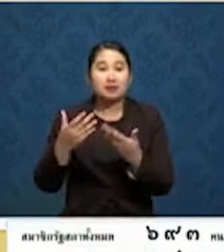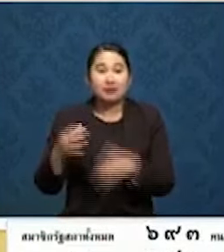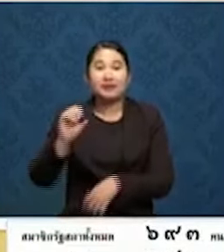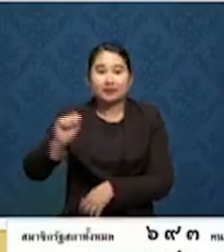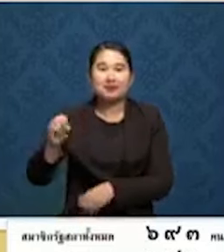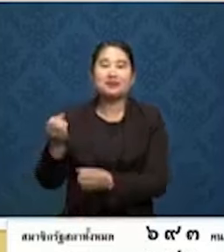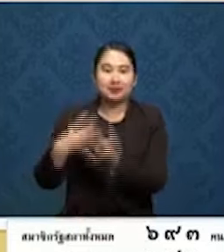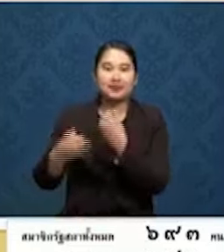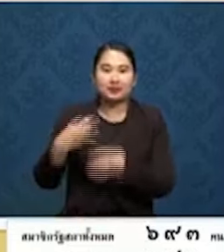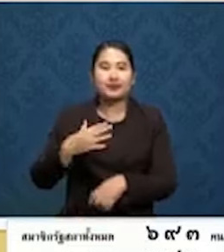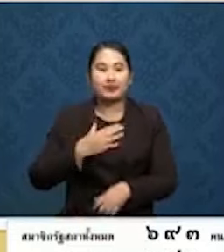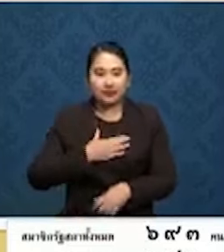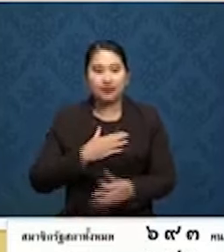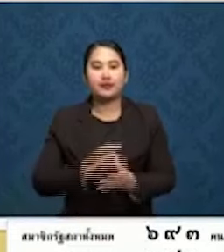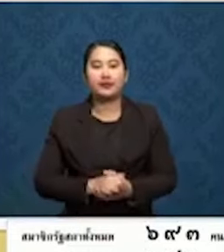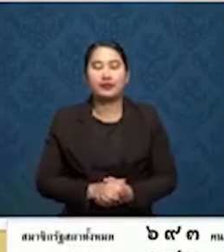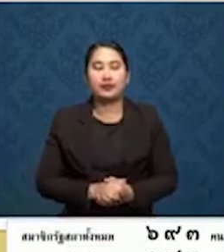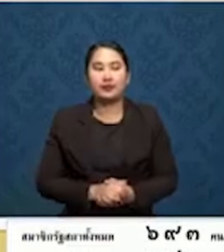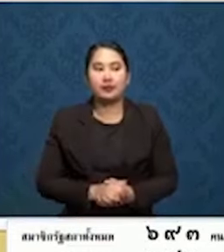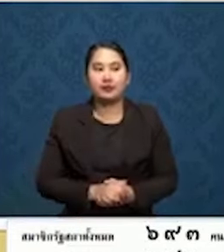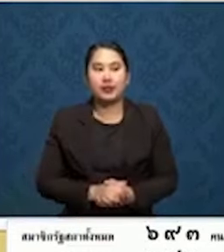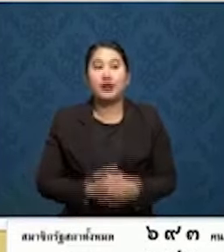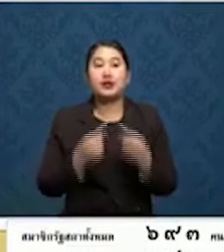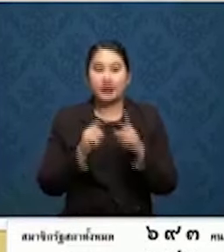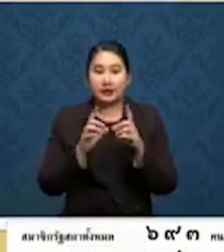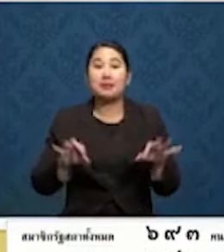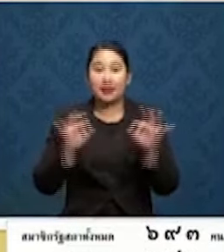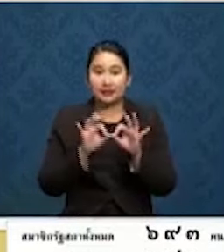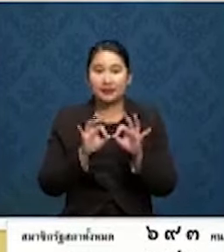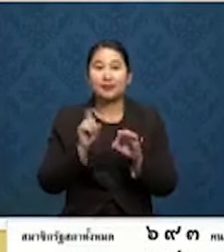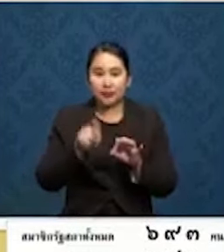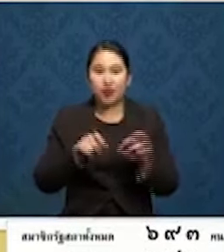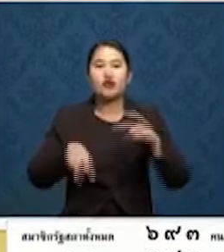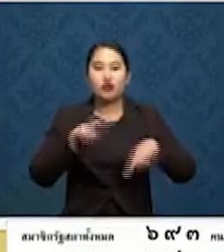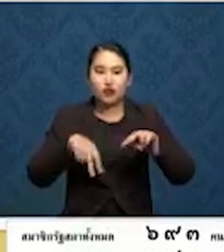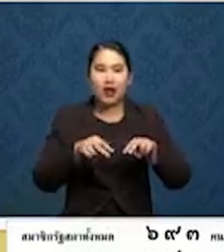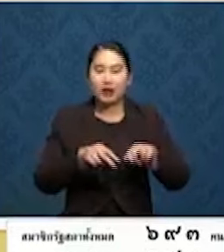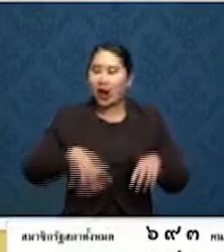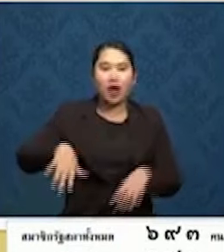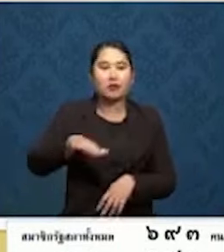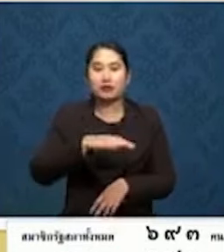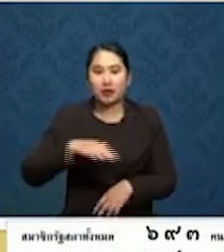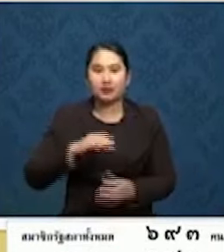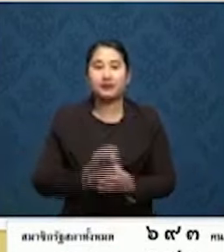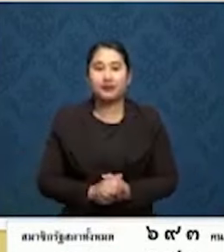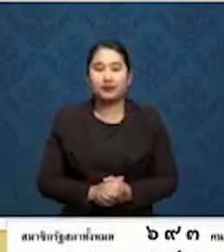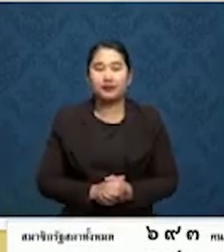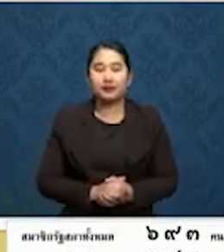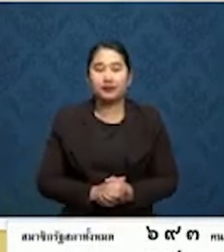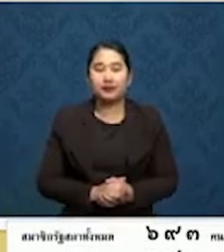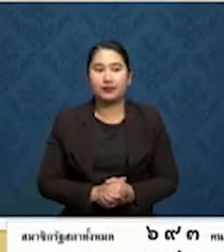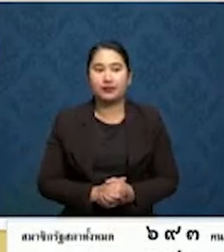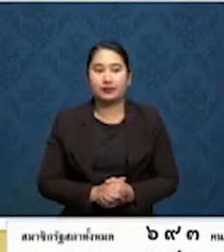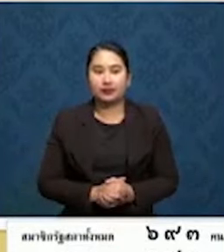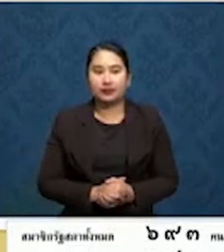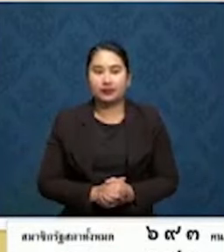ลกใจว่านายกชื่อแพทองธารหรือชื่อขัตติยานะครับปรากฏว่าคุณเบียร์ขัตติยาสวัสดิผลเนี่ยครับอ